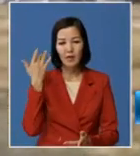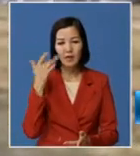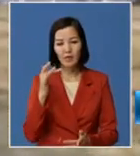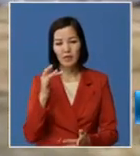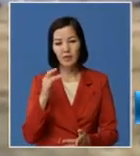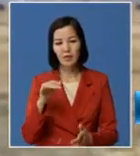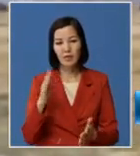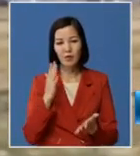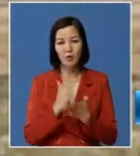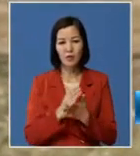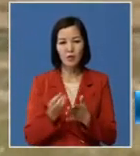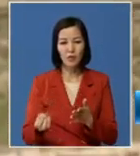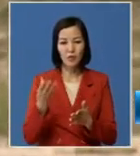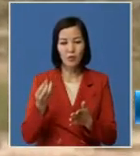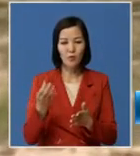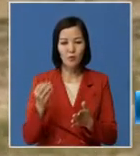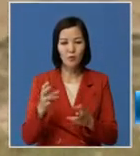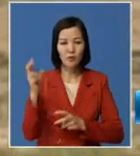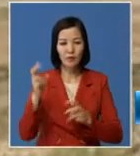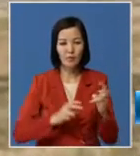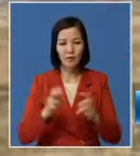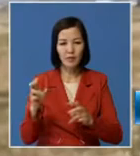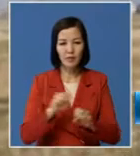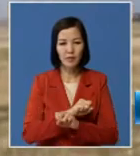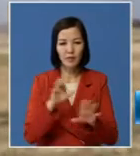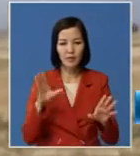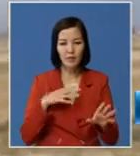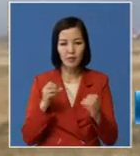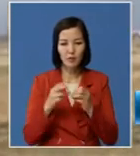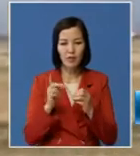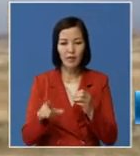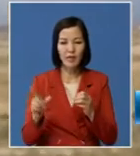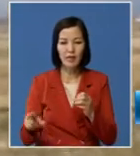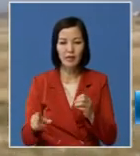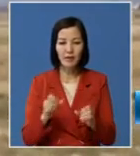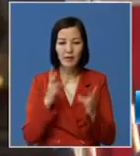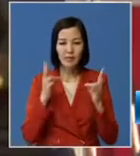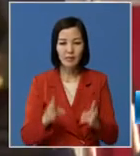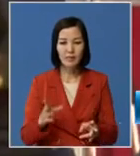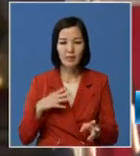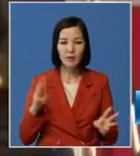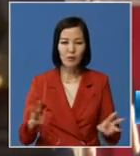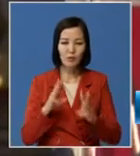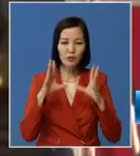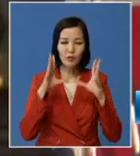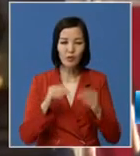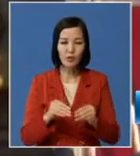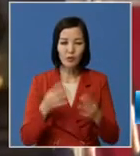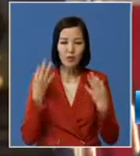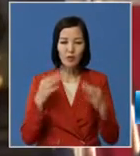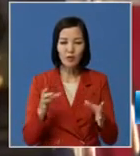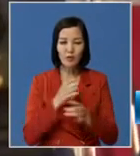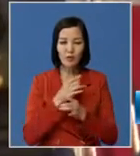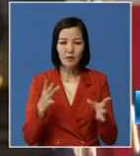штатында орналасқан отшашу фабрикасында жарылыс болды. Салдарынан 12 адам зардап шеккен. Оқиға өрт сөндірушілердің ел тәуелсіздігі